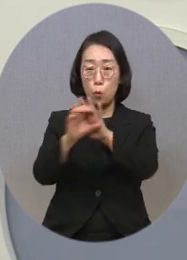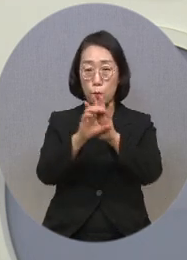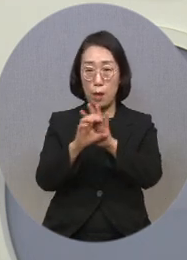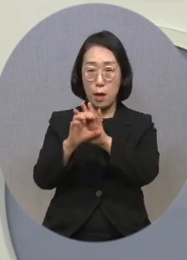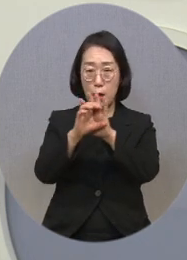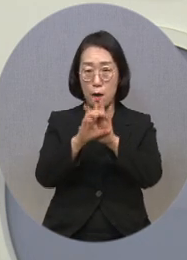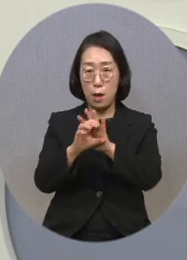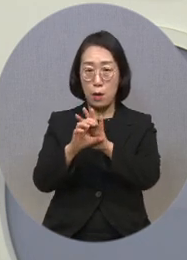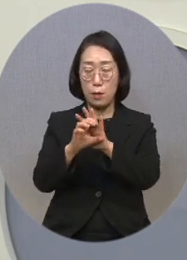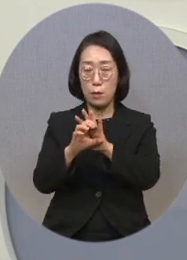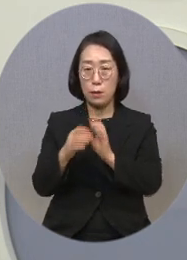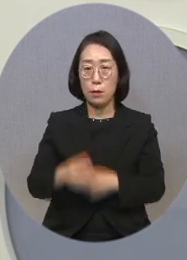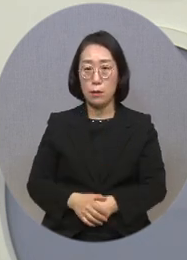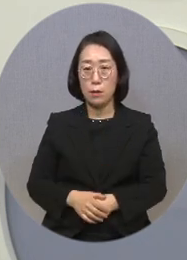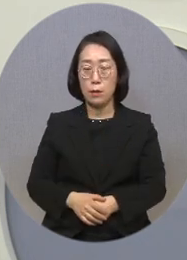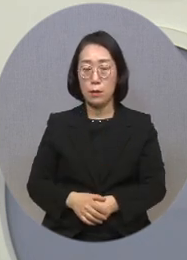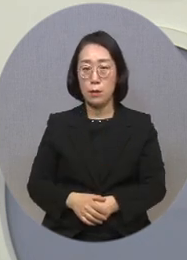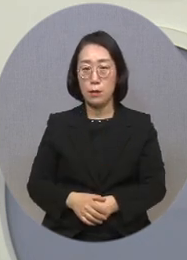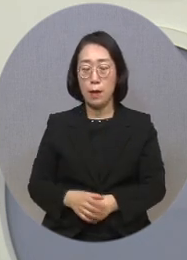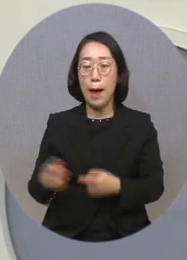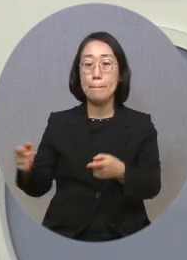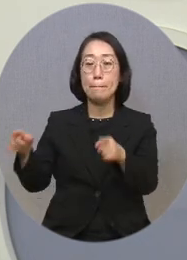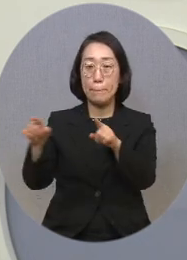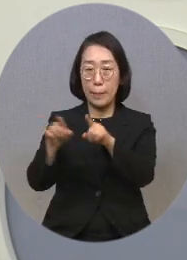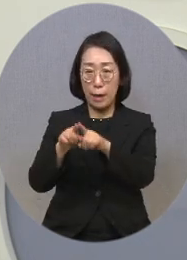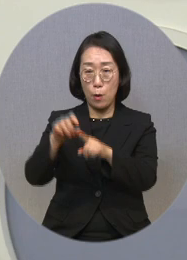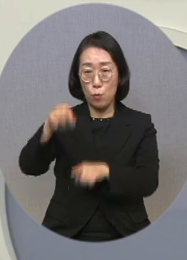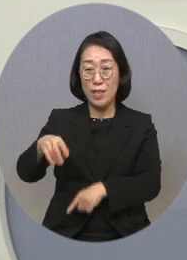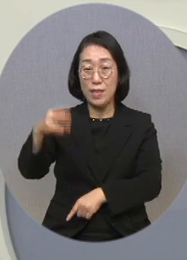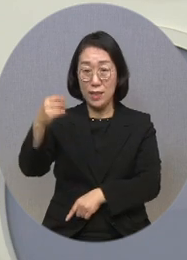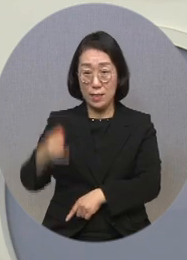코로나를 위드 코로나 얘기하잖아요. 예. 근데